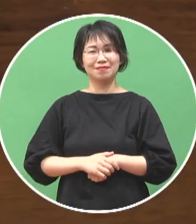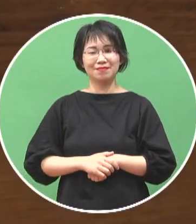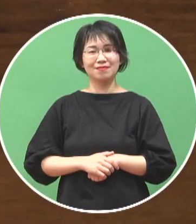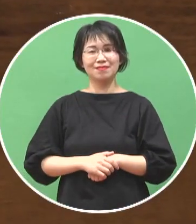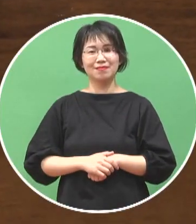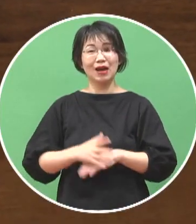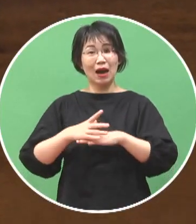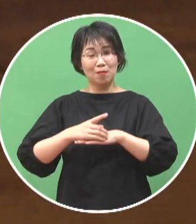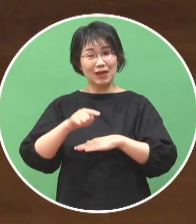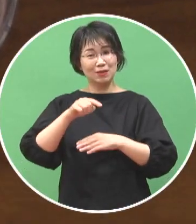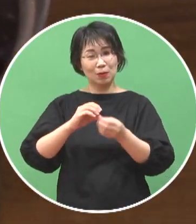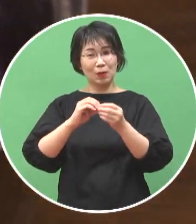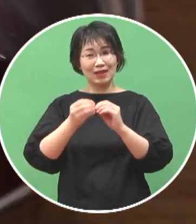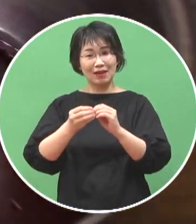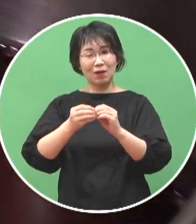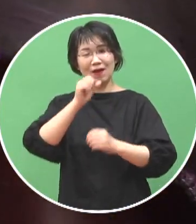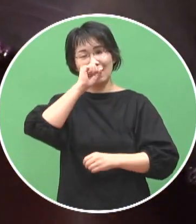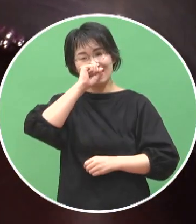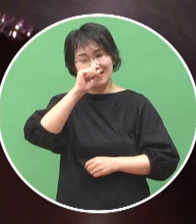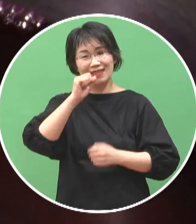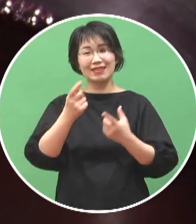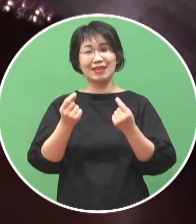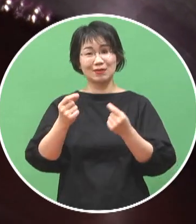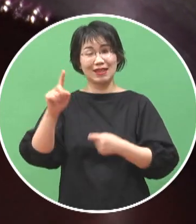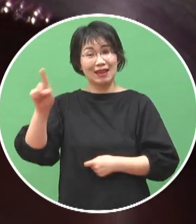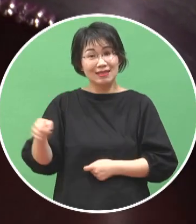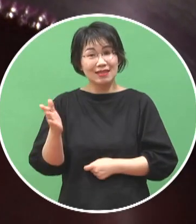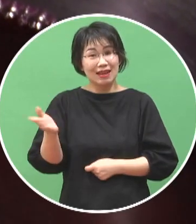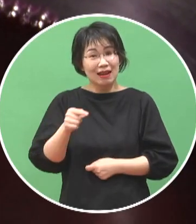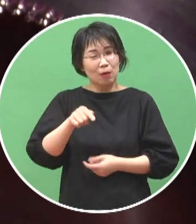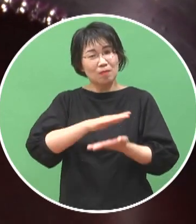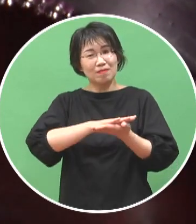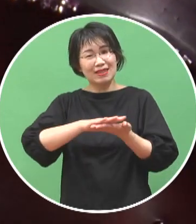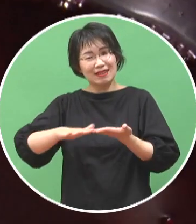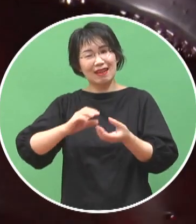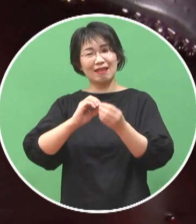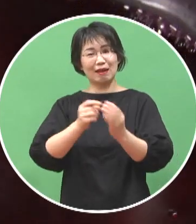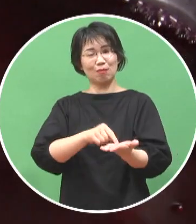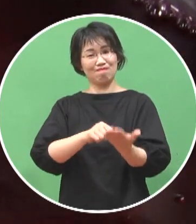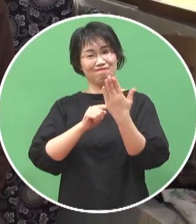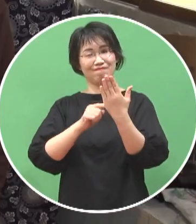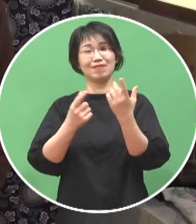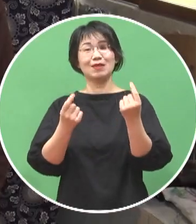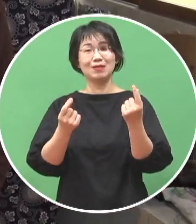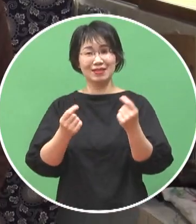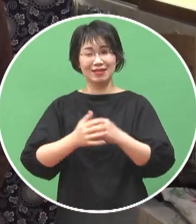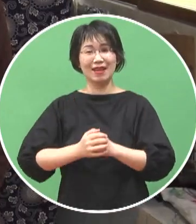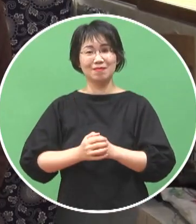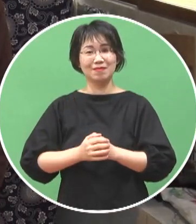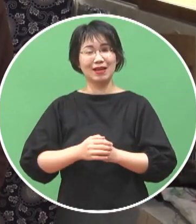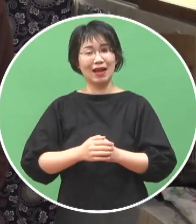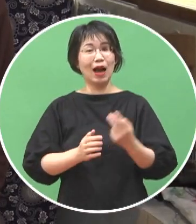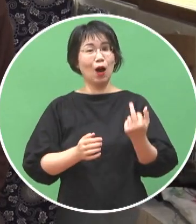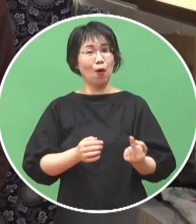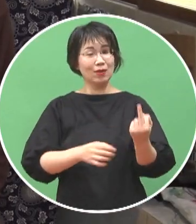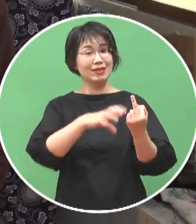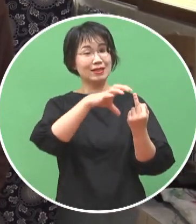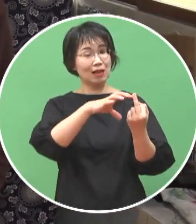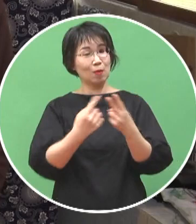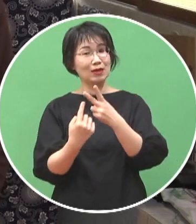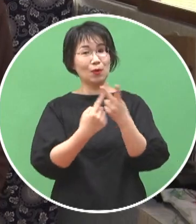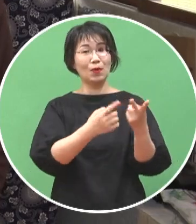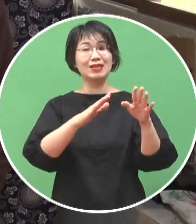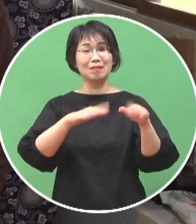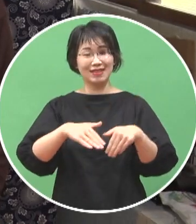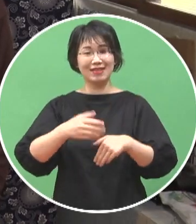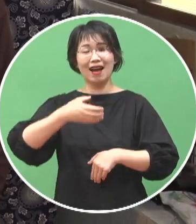もうまずこの色がいいですね。自然からこんな綺麗な色出るもんなんですね。 そちらにも送りましたので、ど